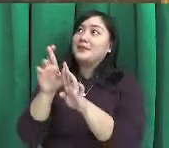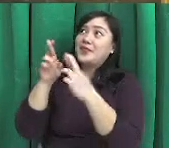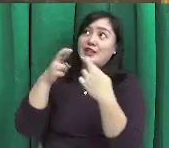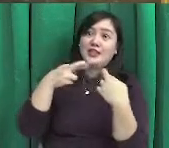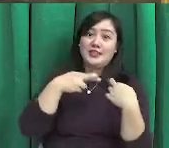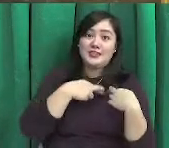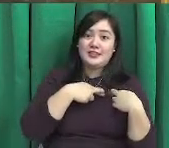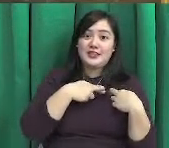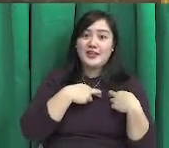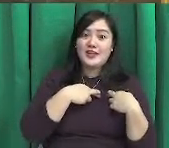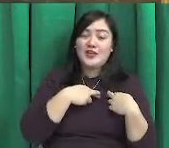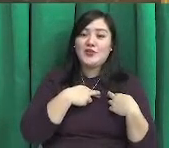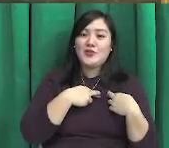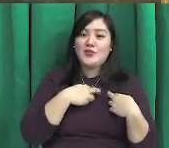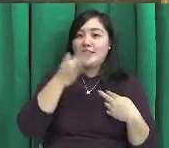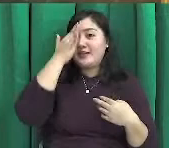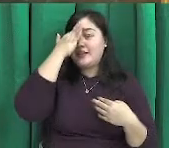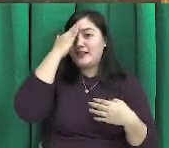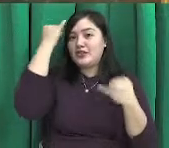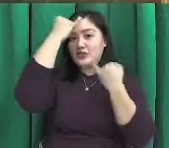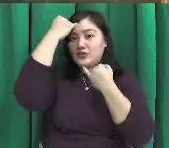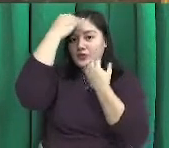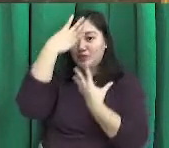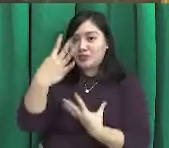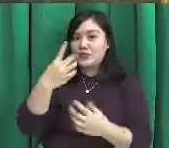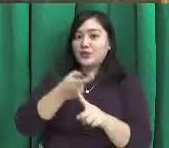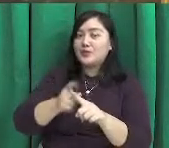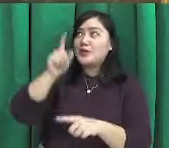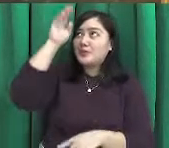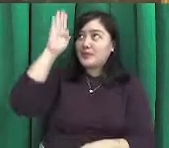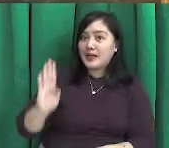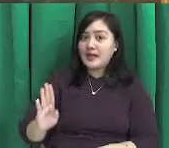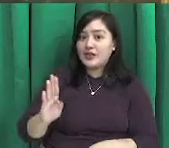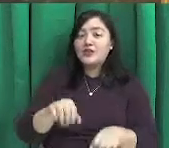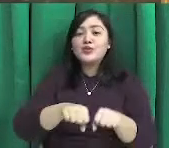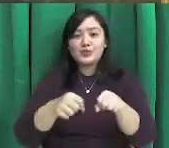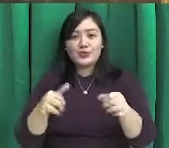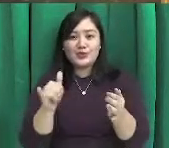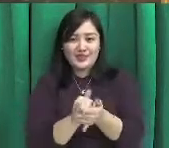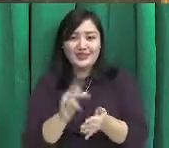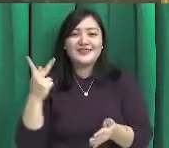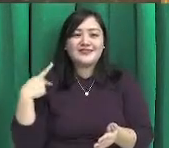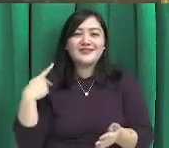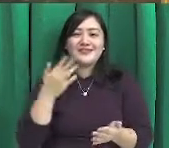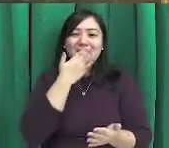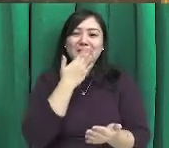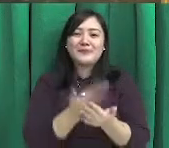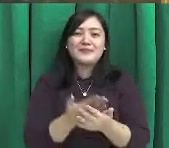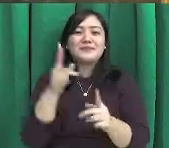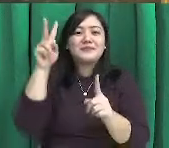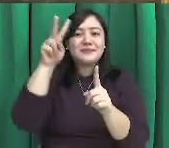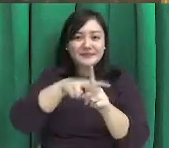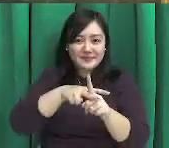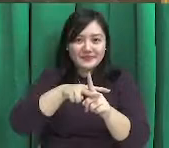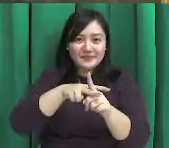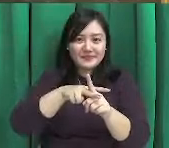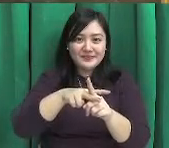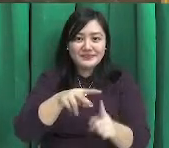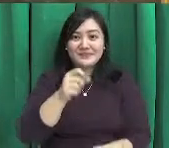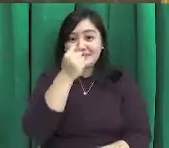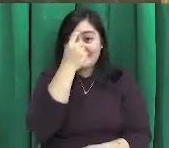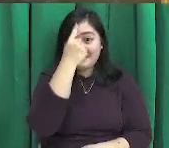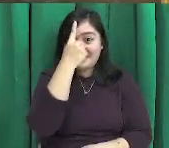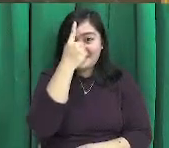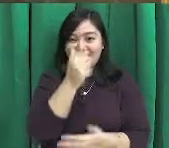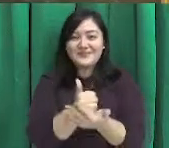sa information na tinanggap natin upang meron po tayong magandang application. Yeah. Amen. Right?